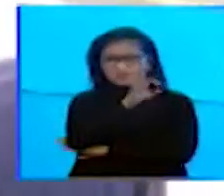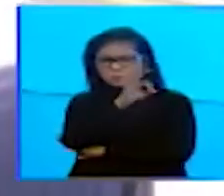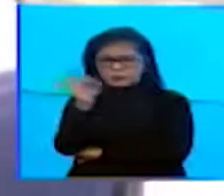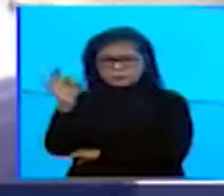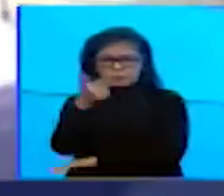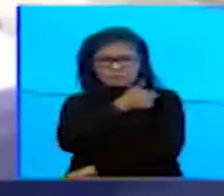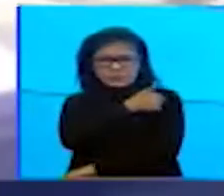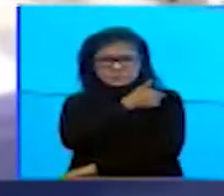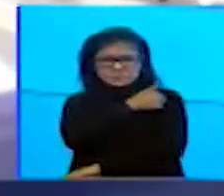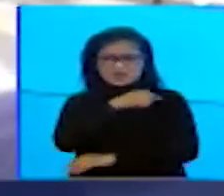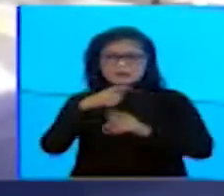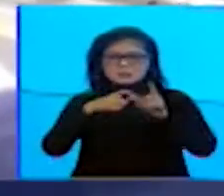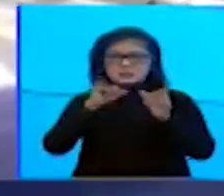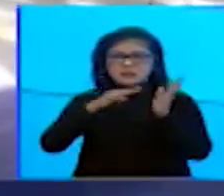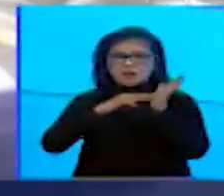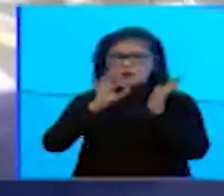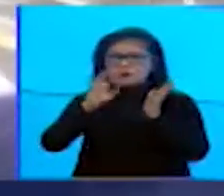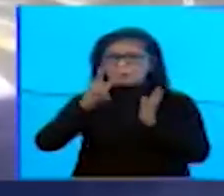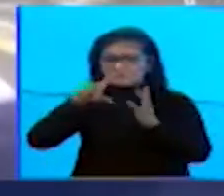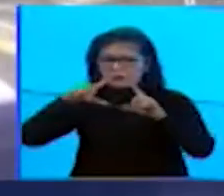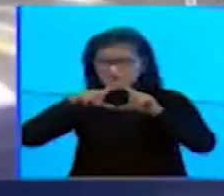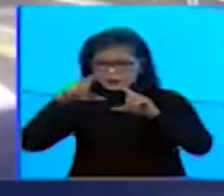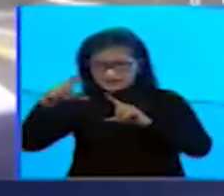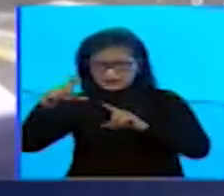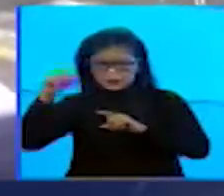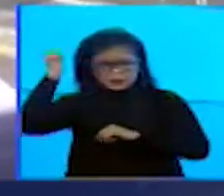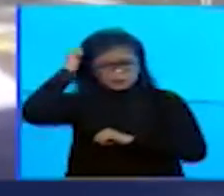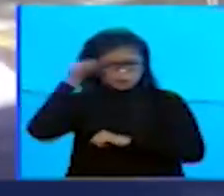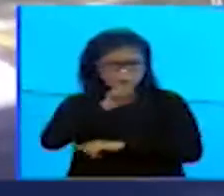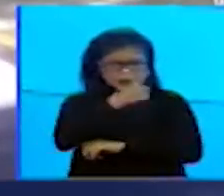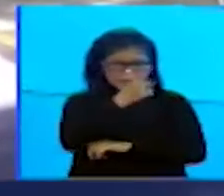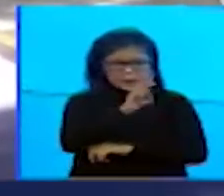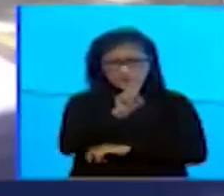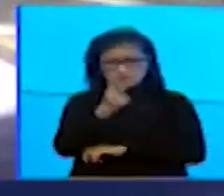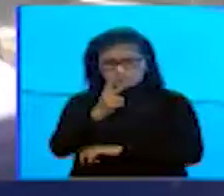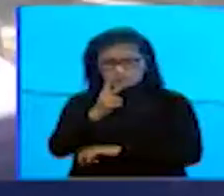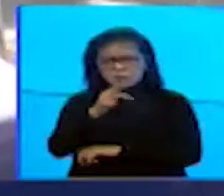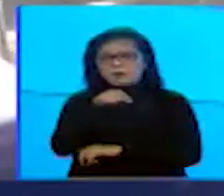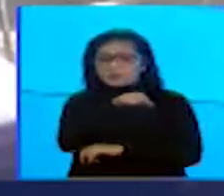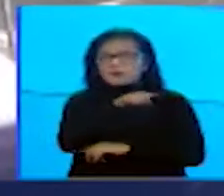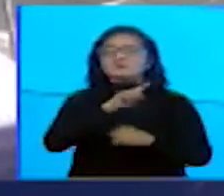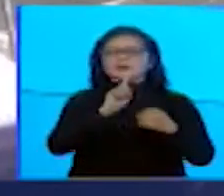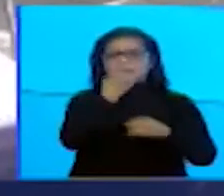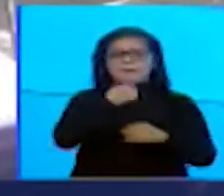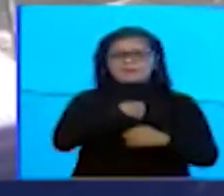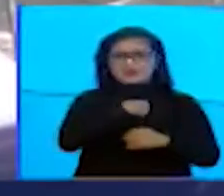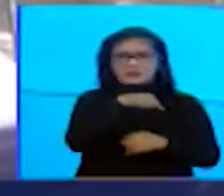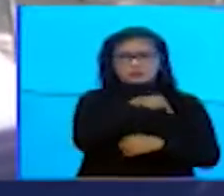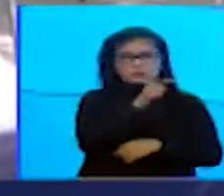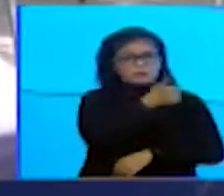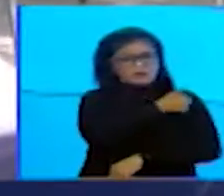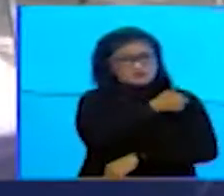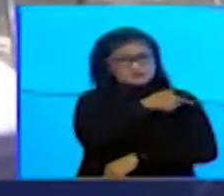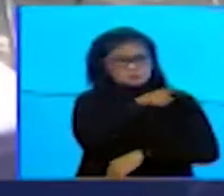suntiknya enggak enak, enggak sakit. Ibu yang pertama, yang kedua? Satu. Yang satu. Bu, ini kan di bulan puasa, Ibu nggak apa-apa divaksin pas di puasa,